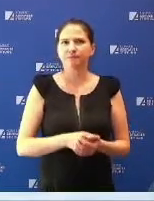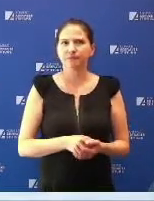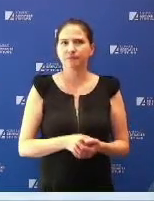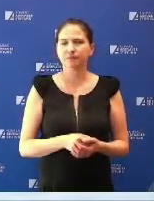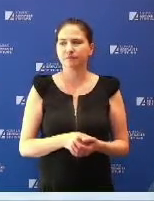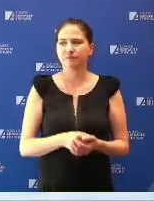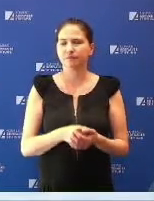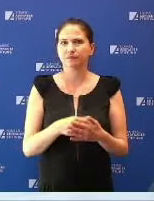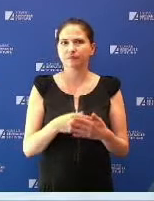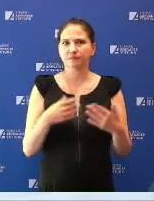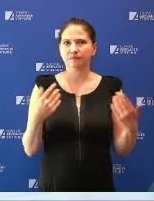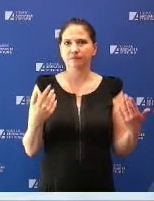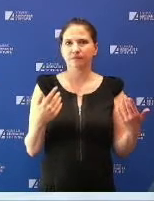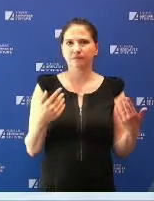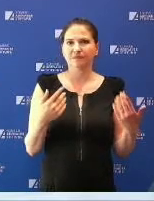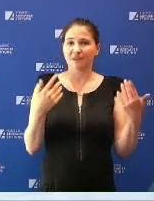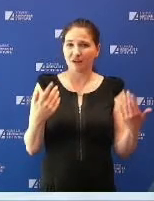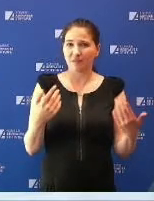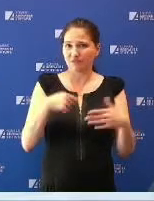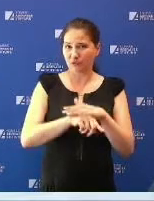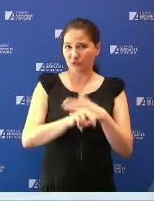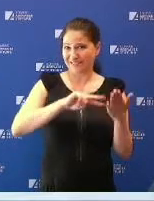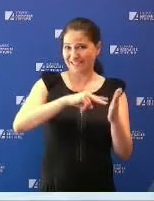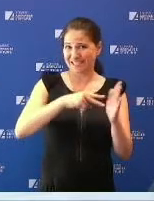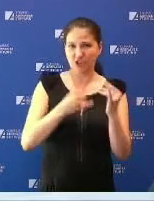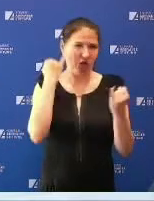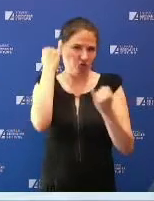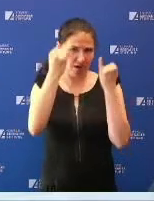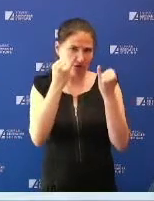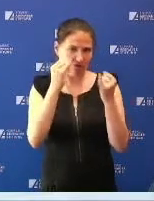verändern aufgrund von technologischen Innovationen.